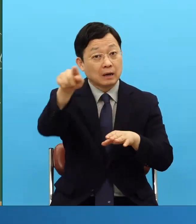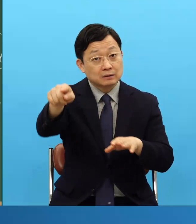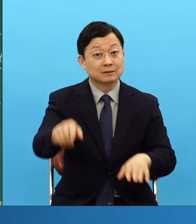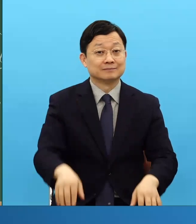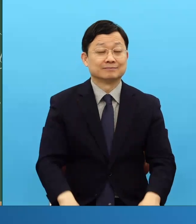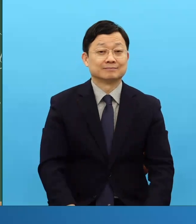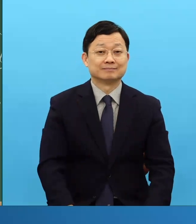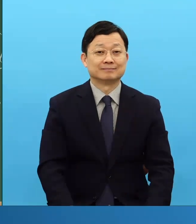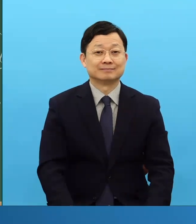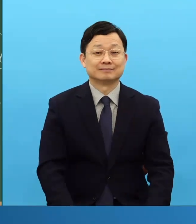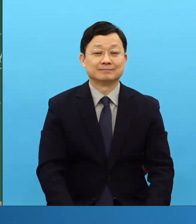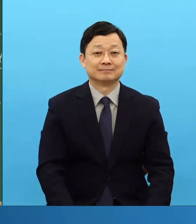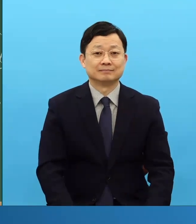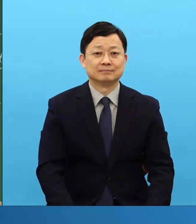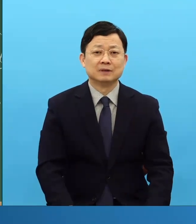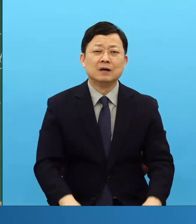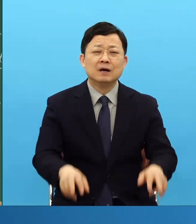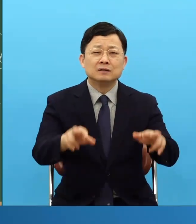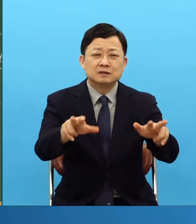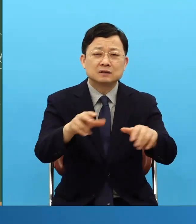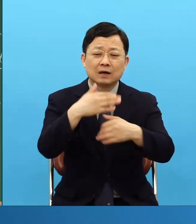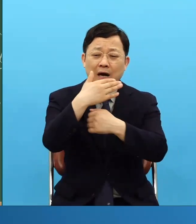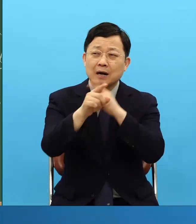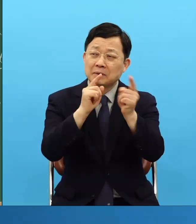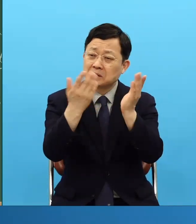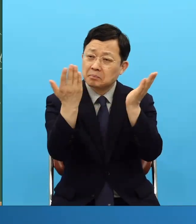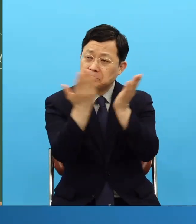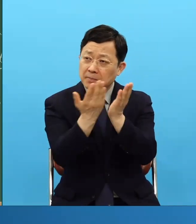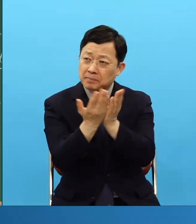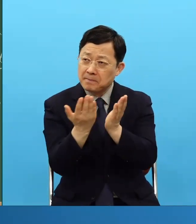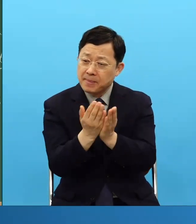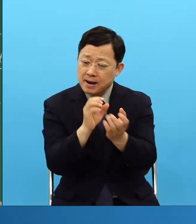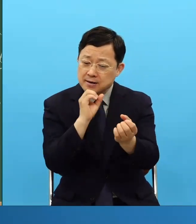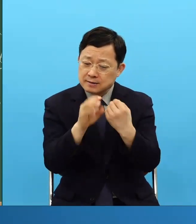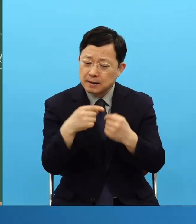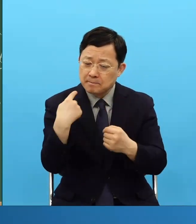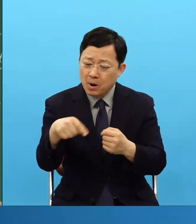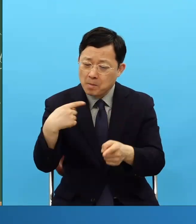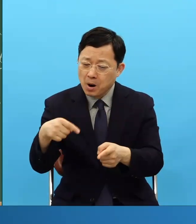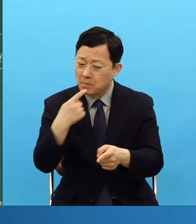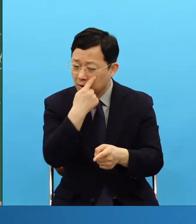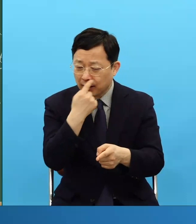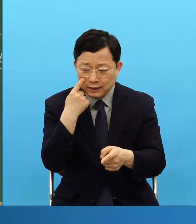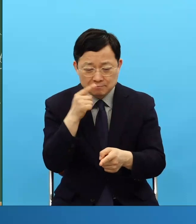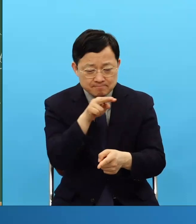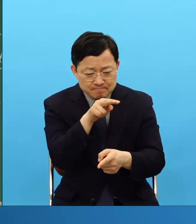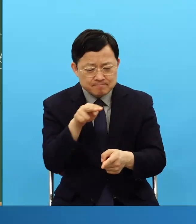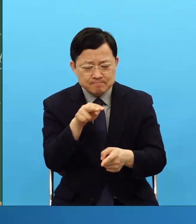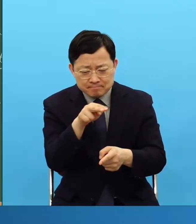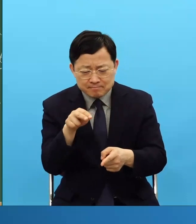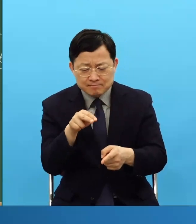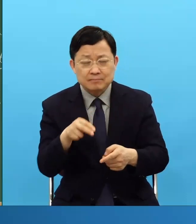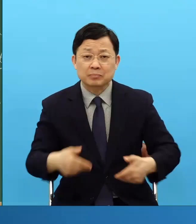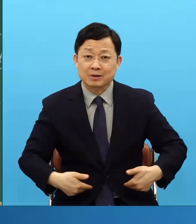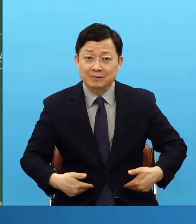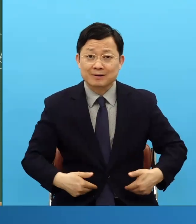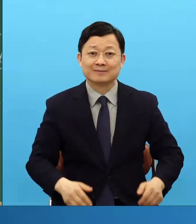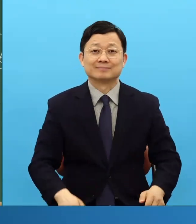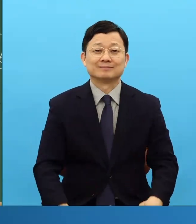지금까지 말씀에 어떻게 응답이 내게 왔는지 확인해야 돼요. And confirming how God answered me through His Word until